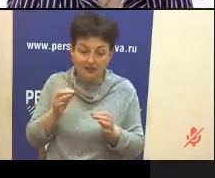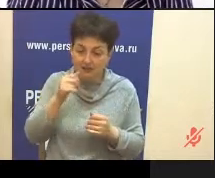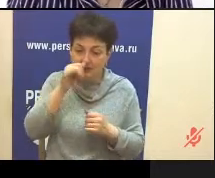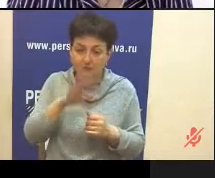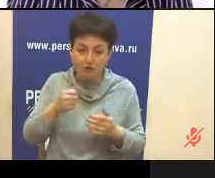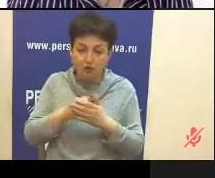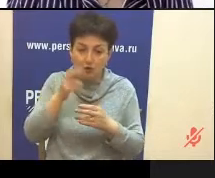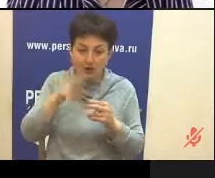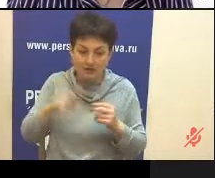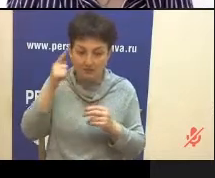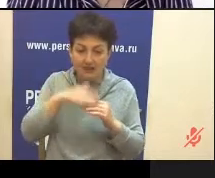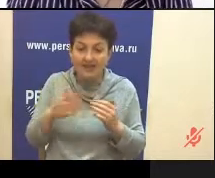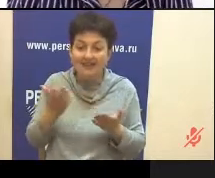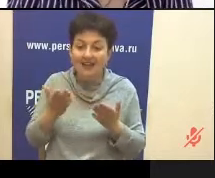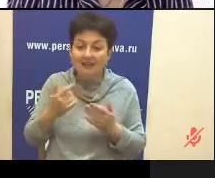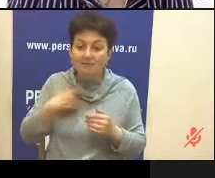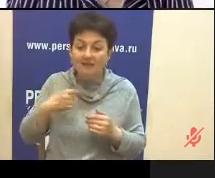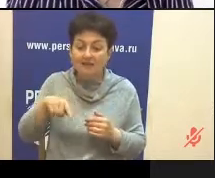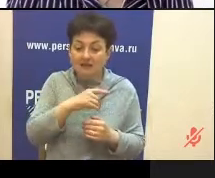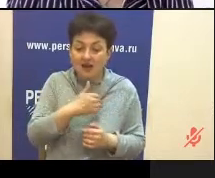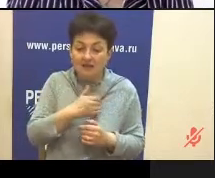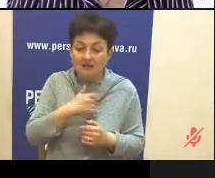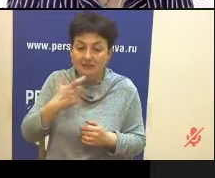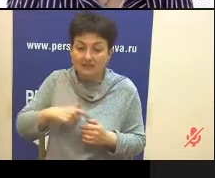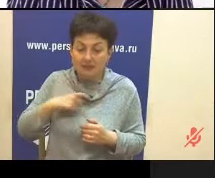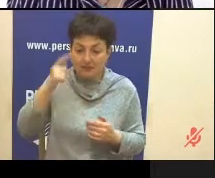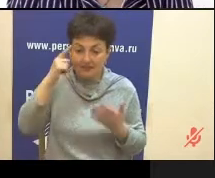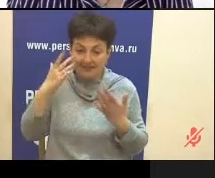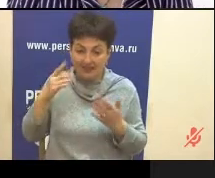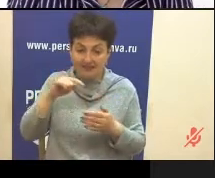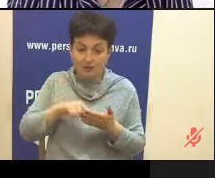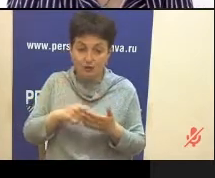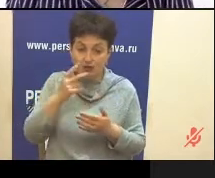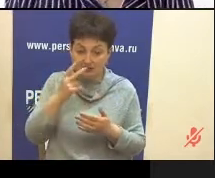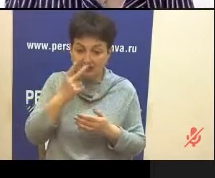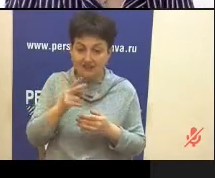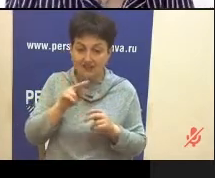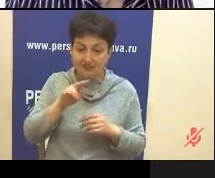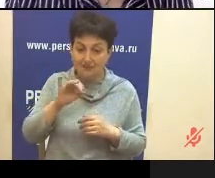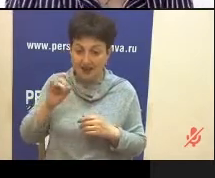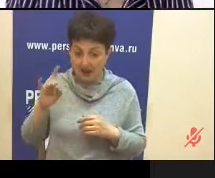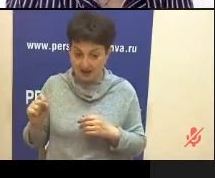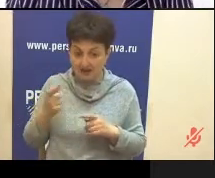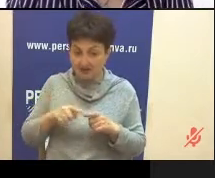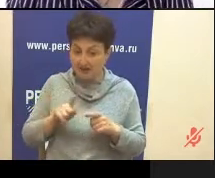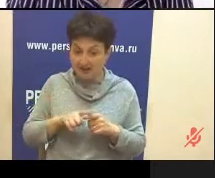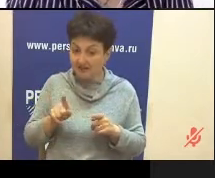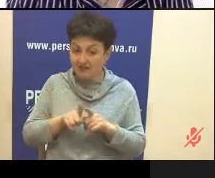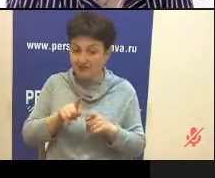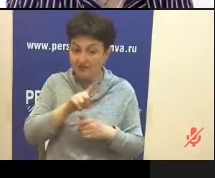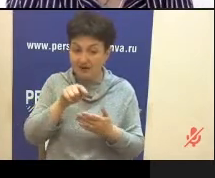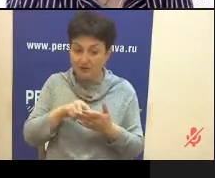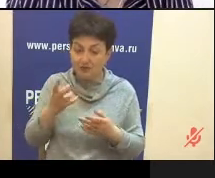может до конца понять, каким мы хотим себя представить с точки зрения пиара. Это тоже на самом деле вопрос, который